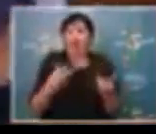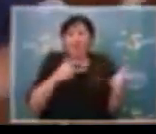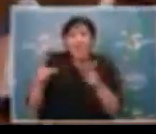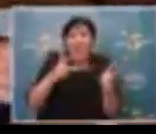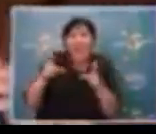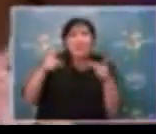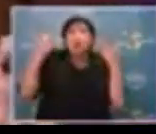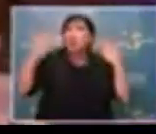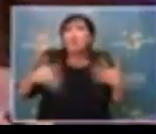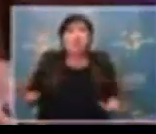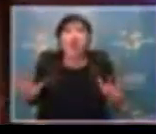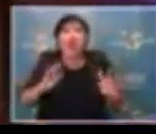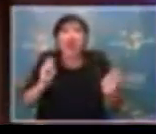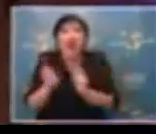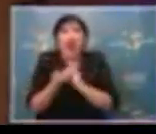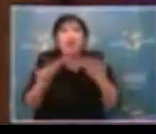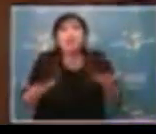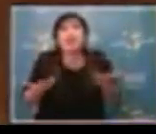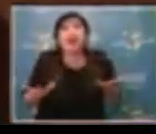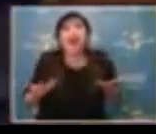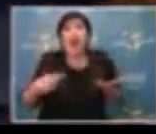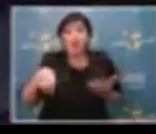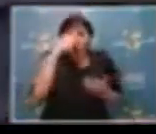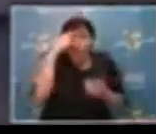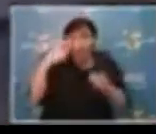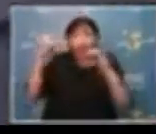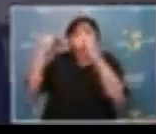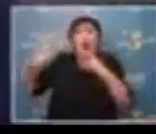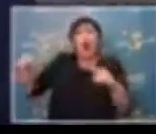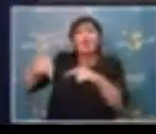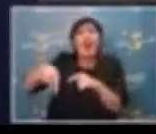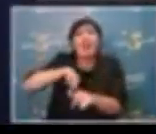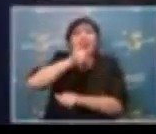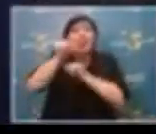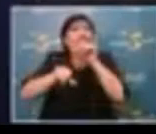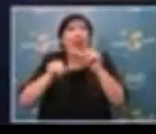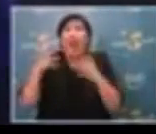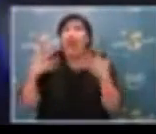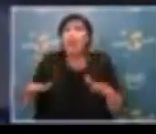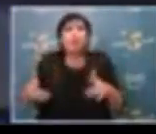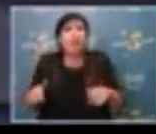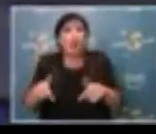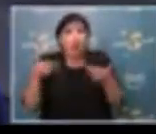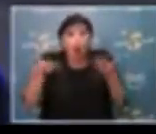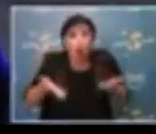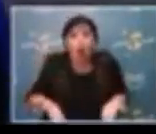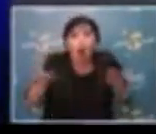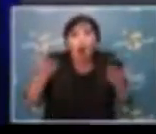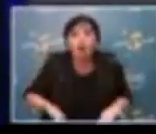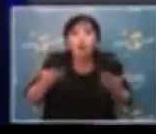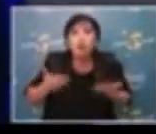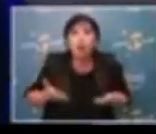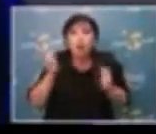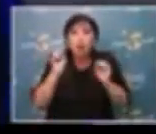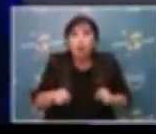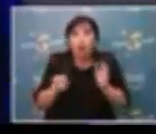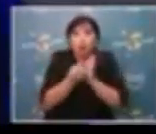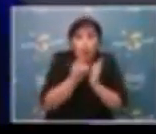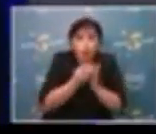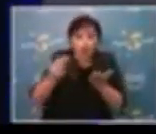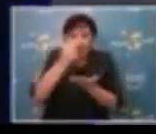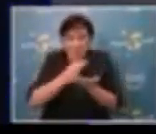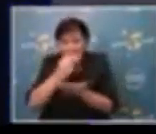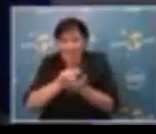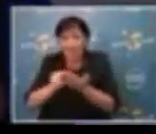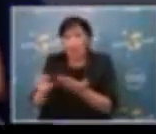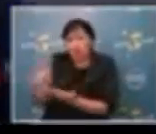già cambiate. Se aprite un container sono cose diverse. Oggi puoi produrre, disegnare,